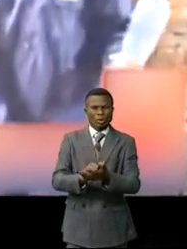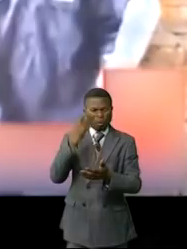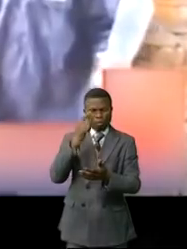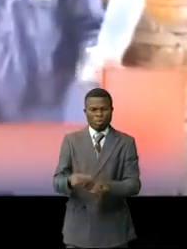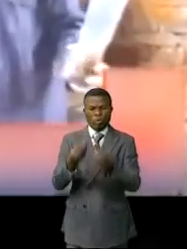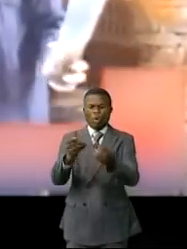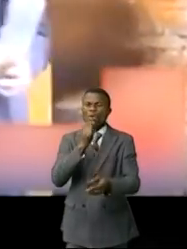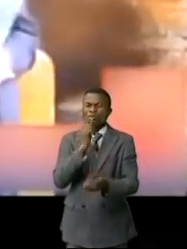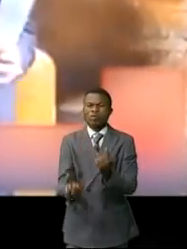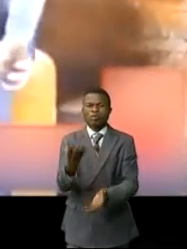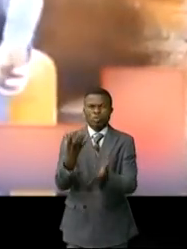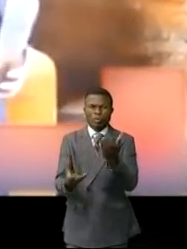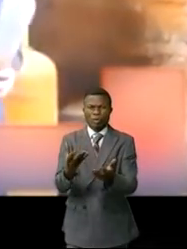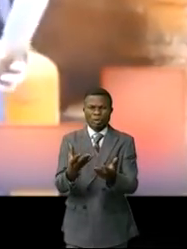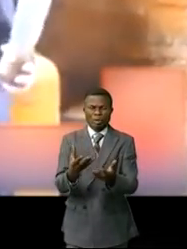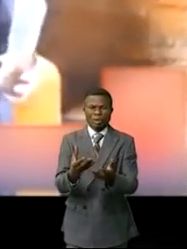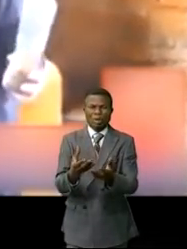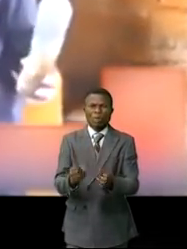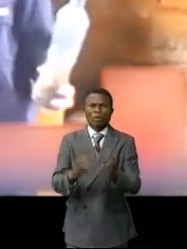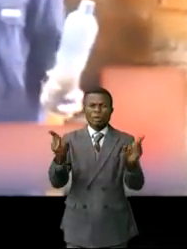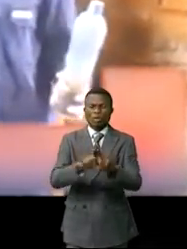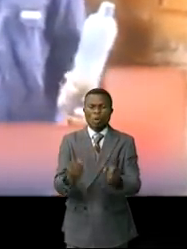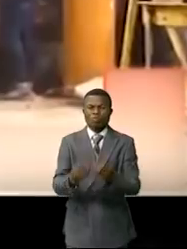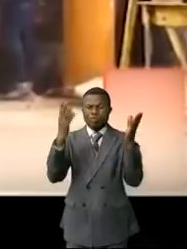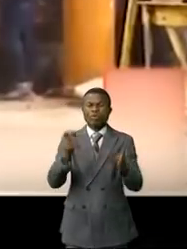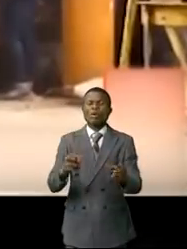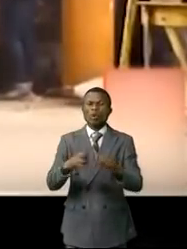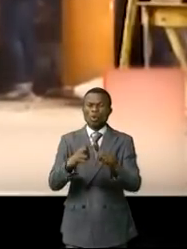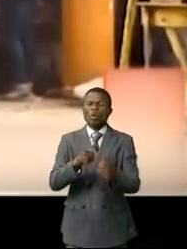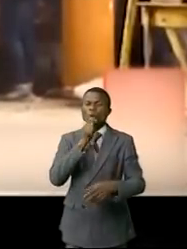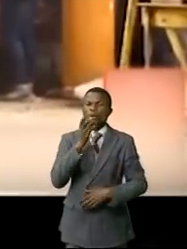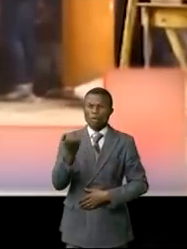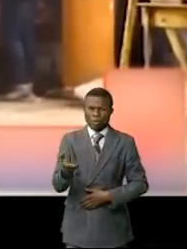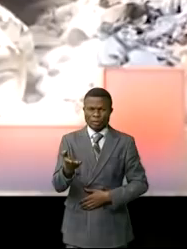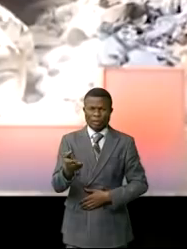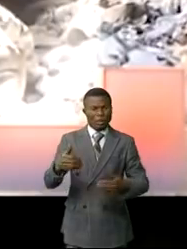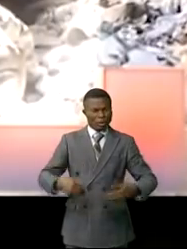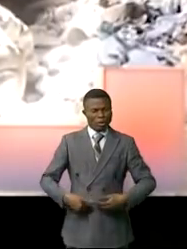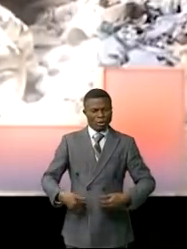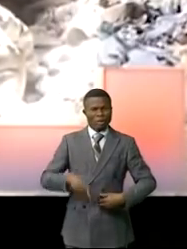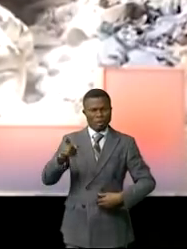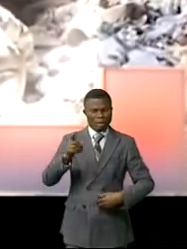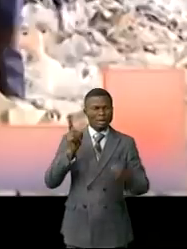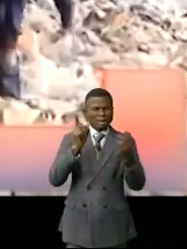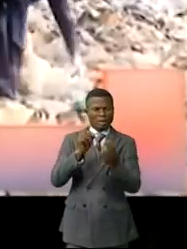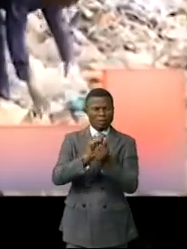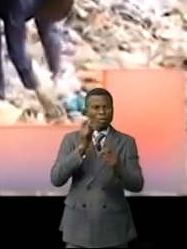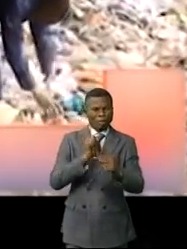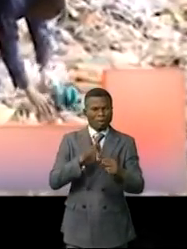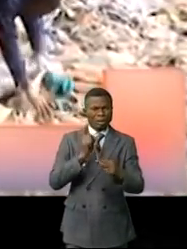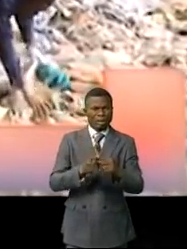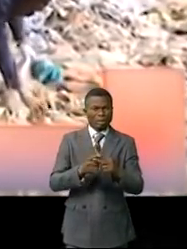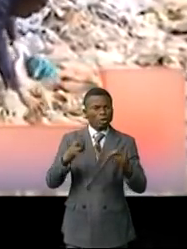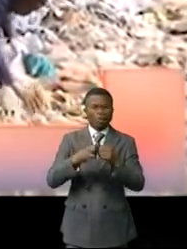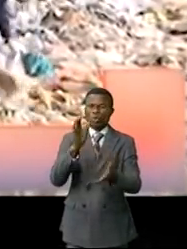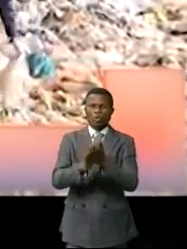chauffer parce qu'ils sont combustibles. C'est du gaz synthétique. En revanche, ces jeunes sont confrontés aux difficultés